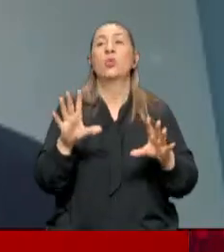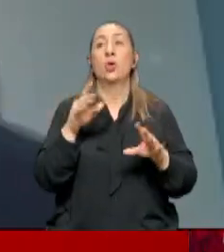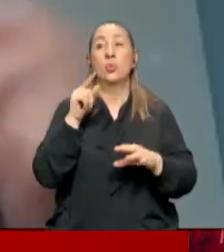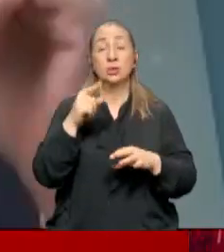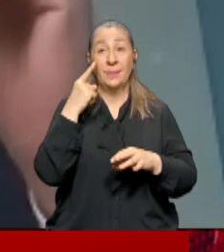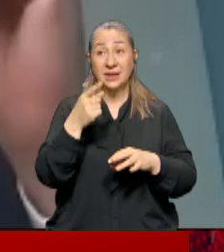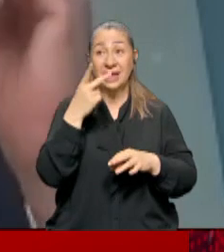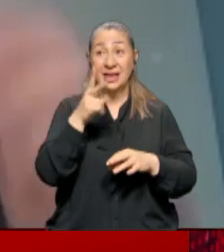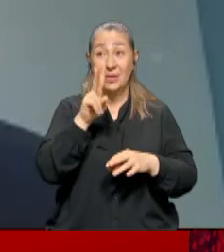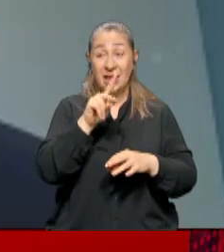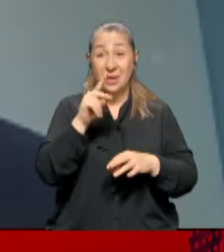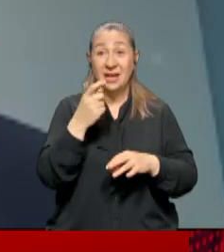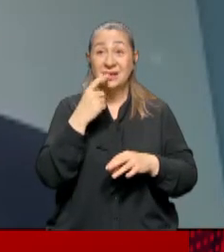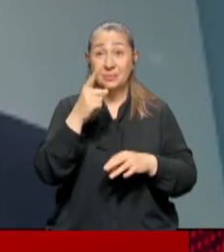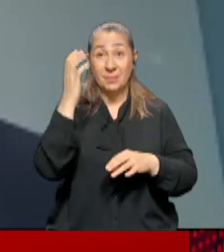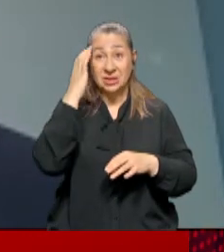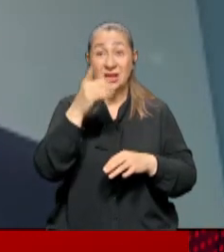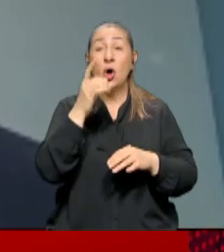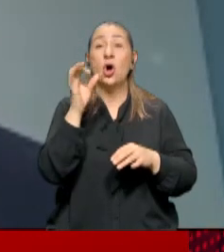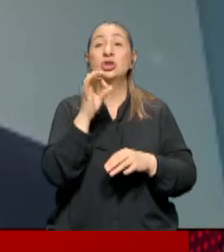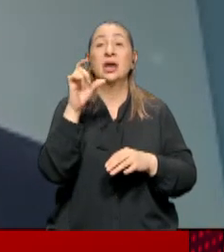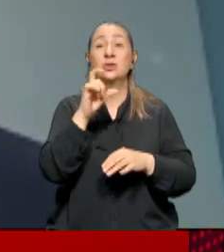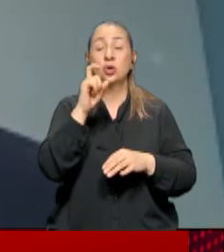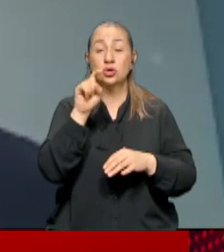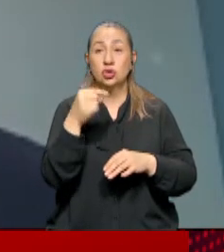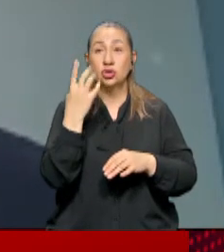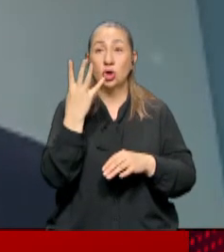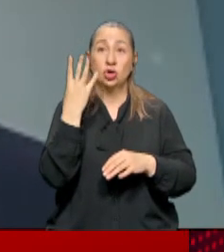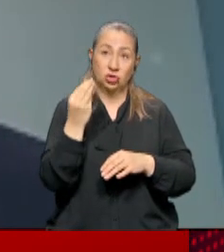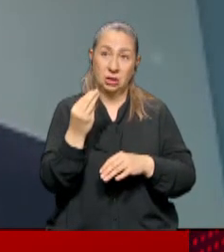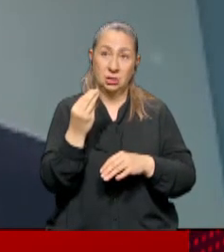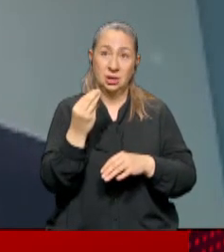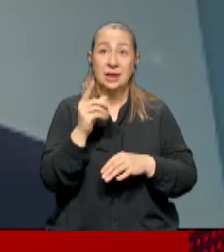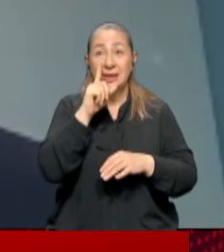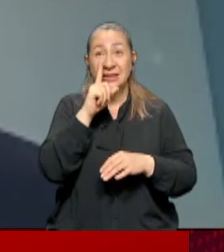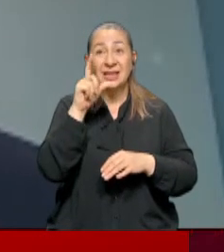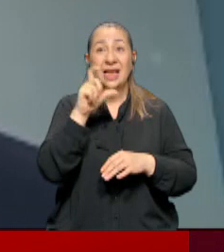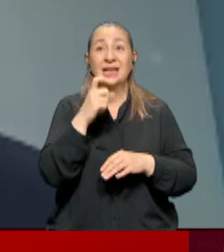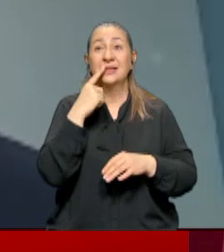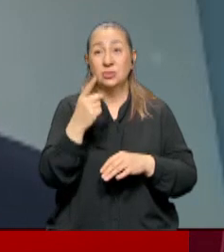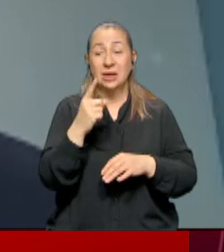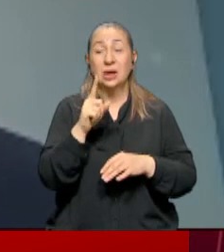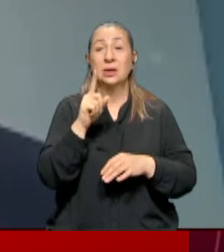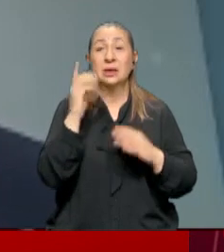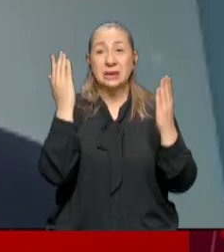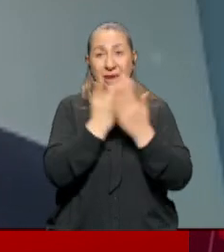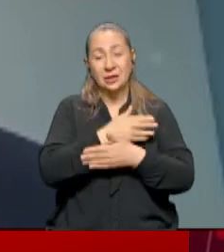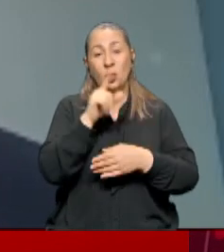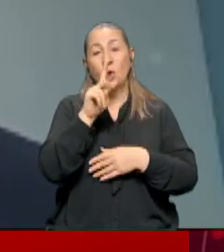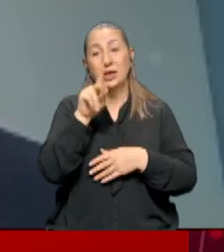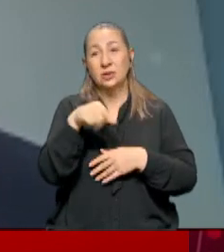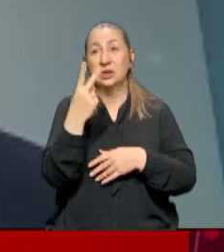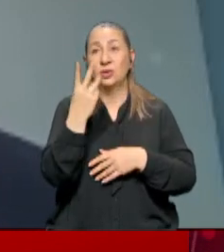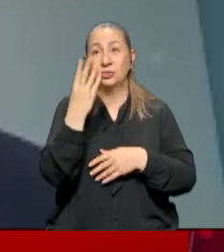bakarsanız 2021 yılın başında Ocak ayında 9.4 olacak nisan ayında demişler yanıldık